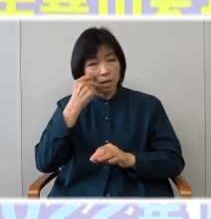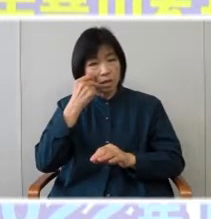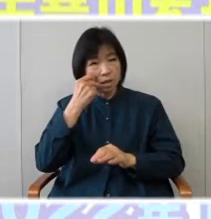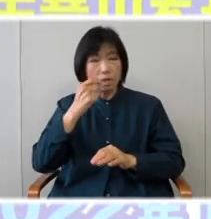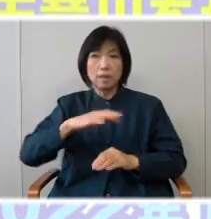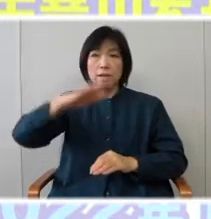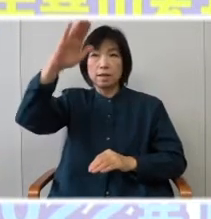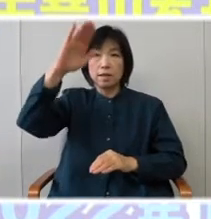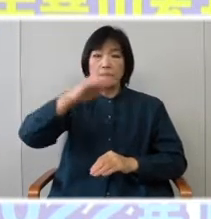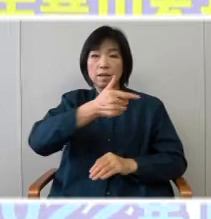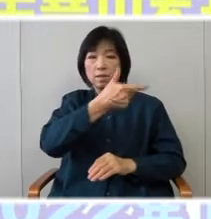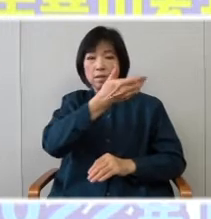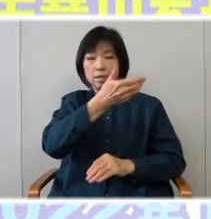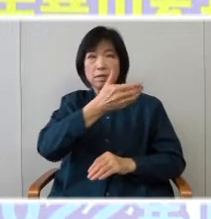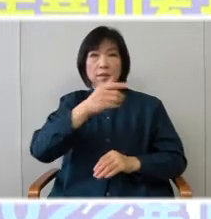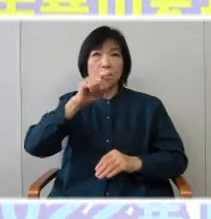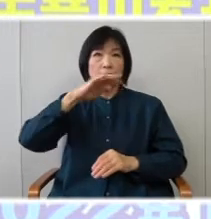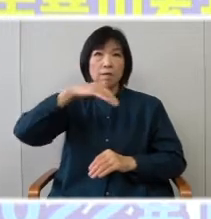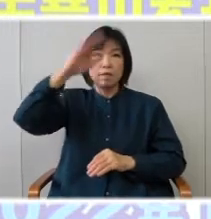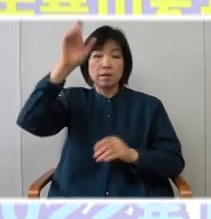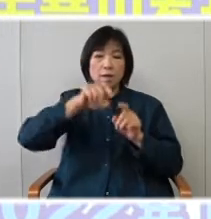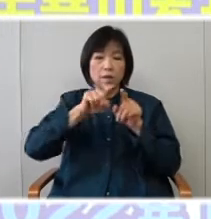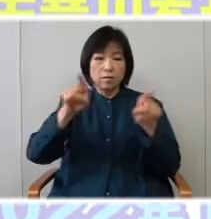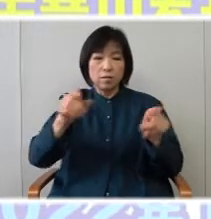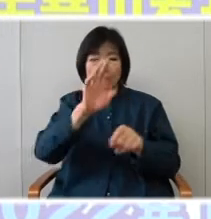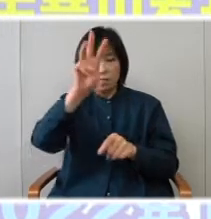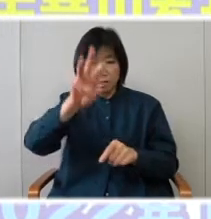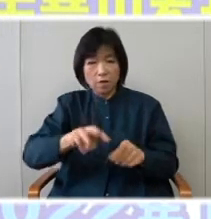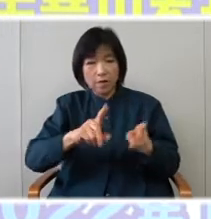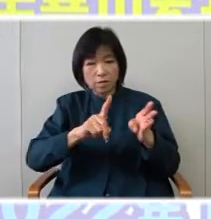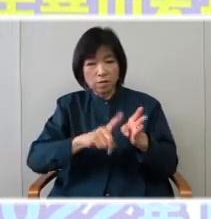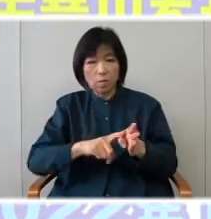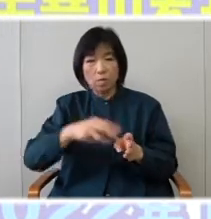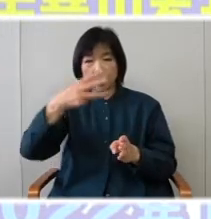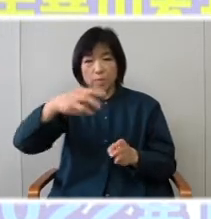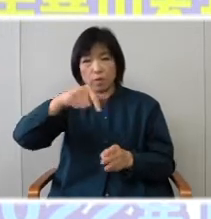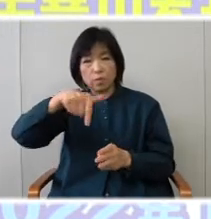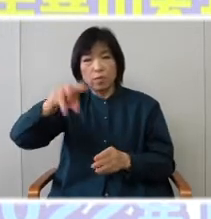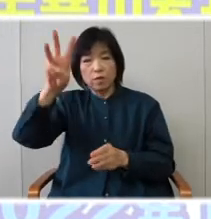点の下流側だそうです。